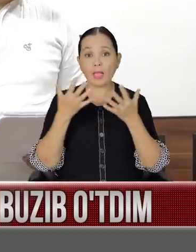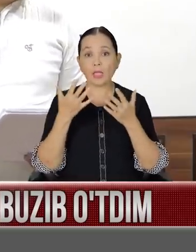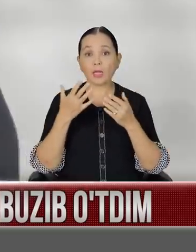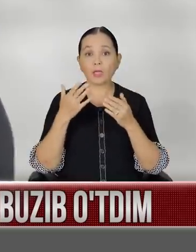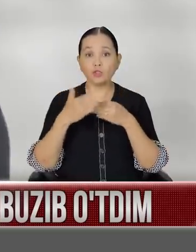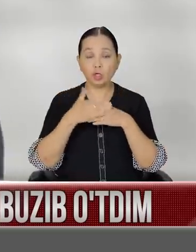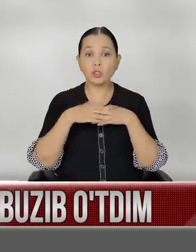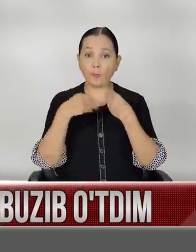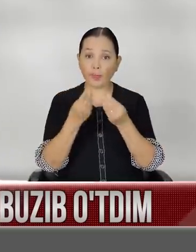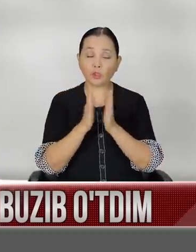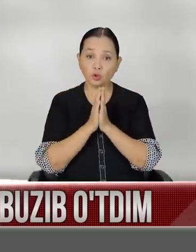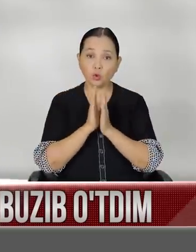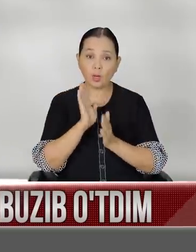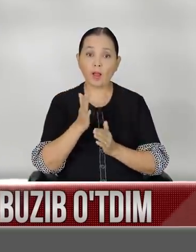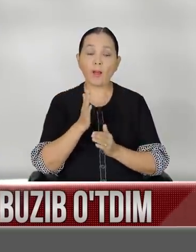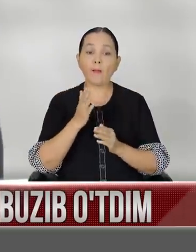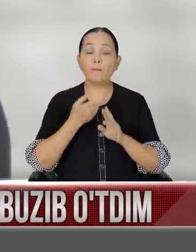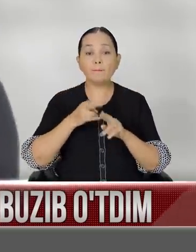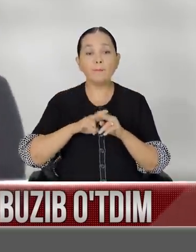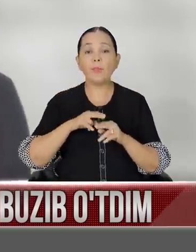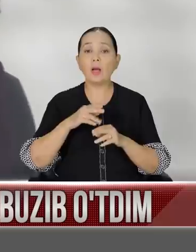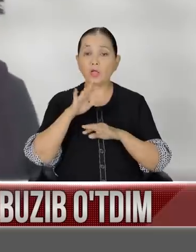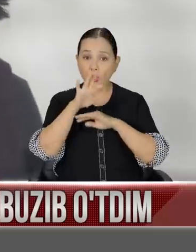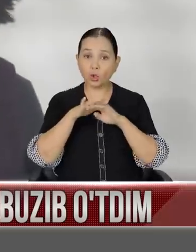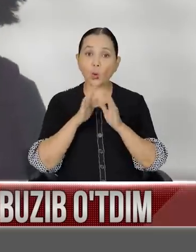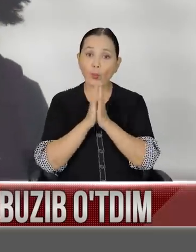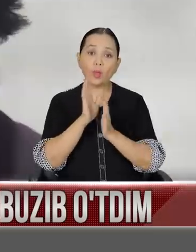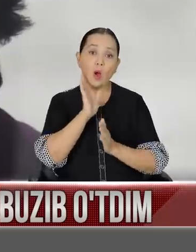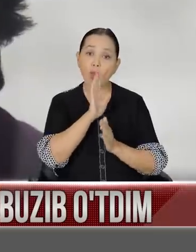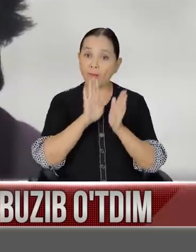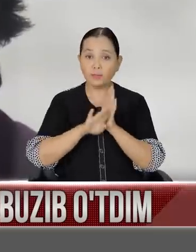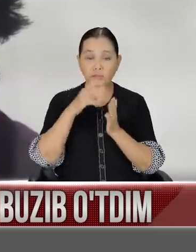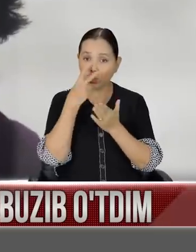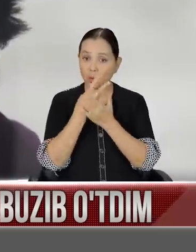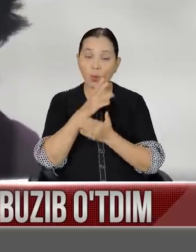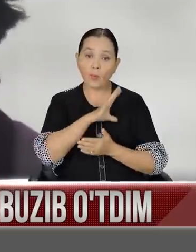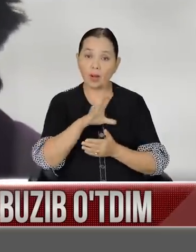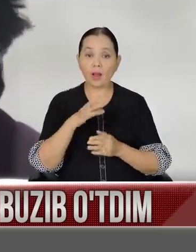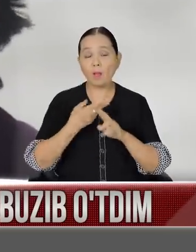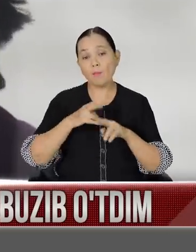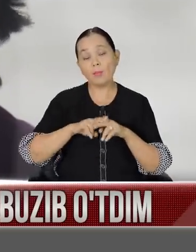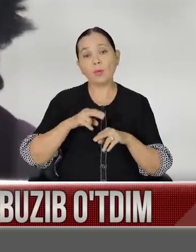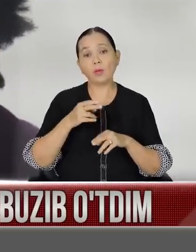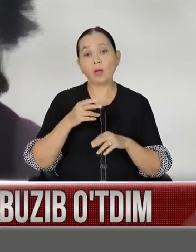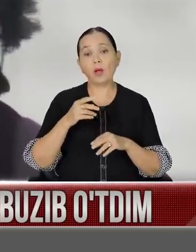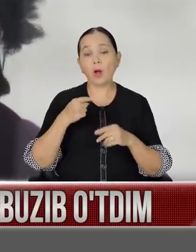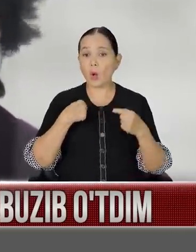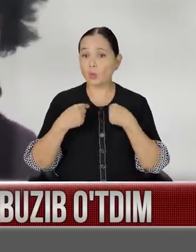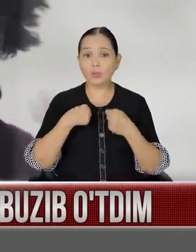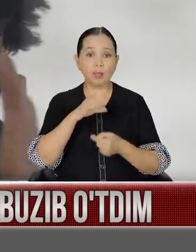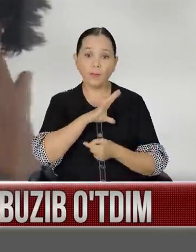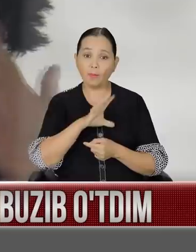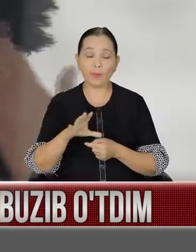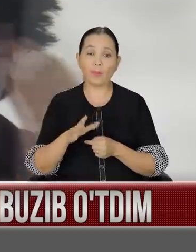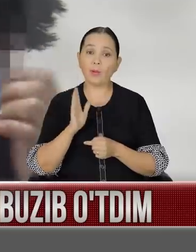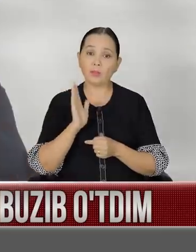so'rayman. Mamam o'lganini ishonib, to'xtab tura olmadim. Mamam bo'lganda men bunchalik og'ir azobda